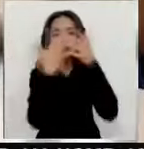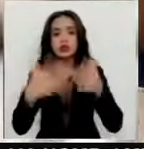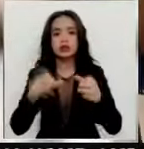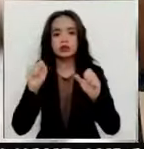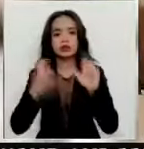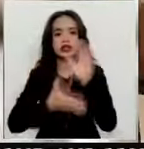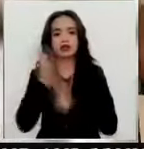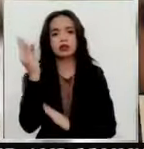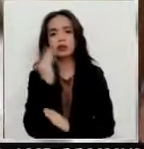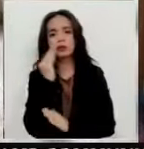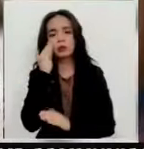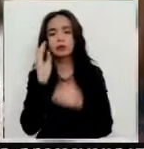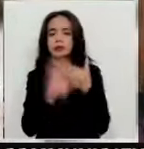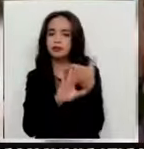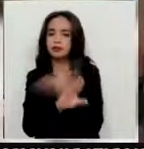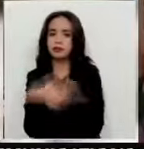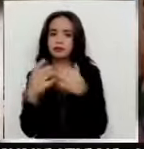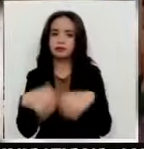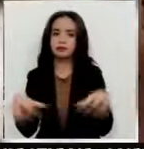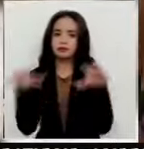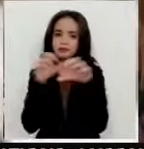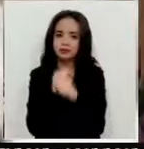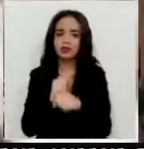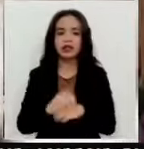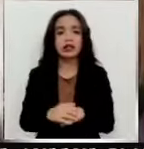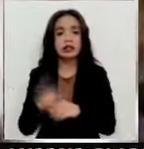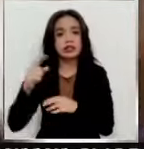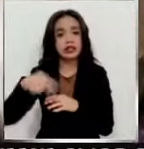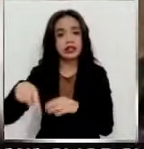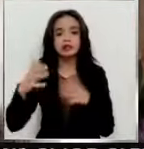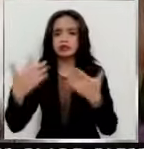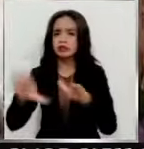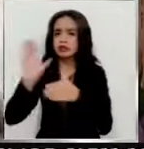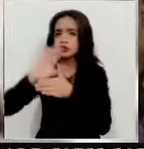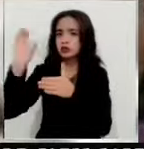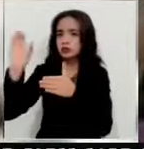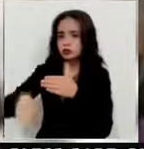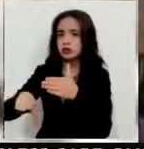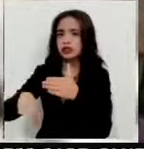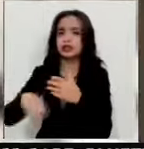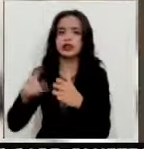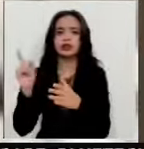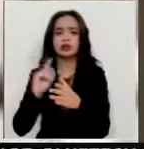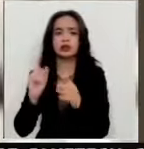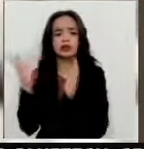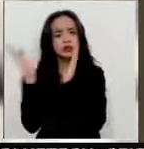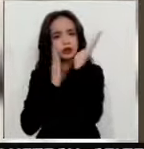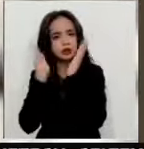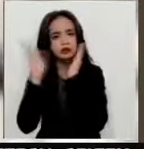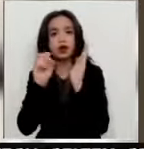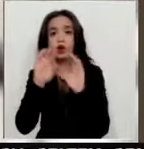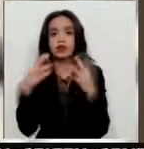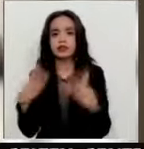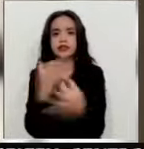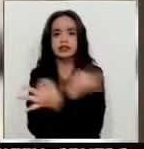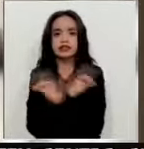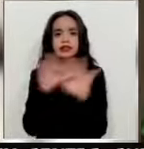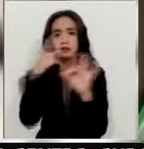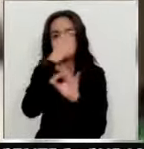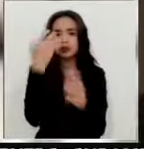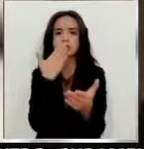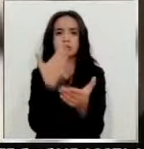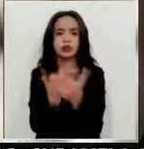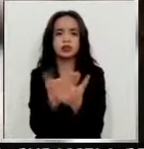matapos ang araw. Sila ang mga nakakumpleto na ng sentensya o hindi kaya ay pinalaya dahil sa good conduct